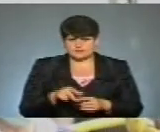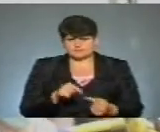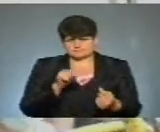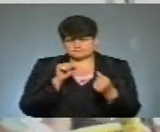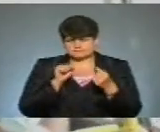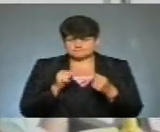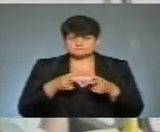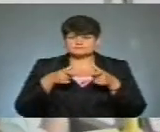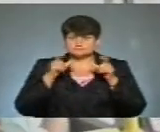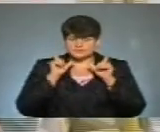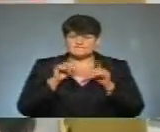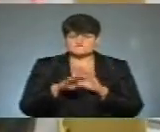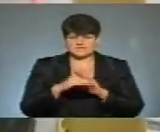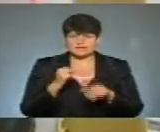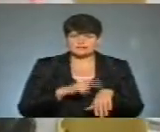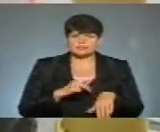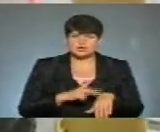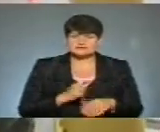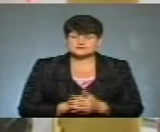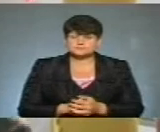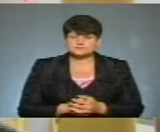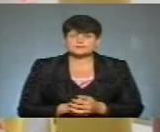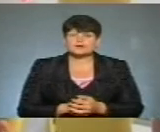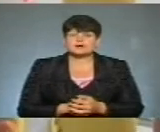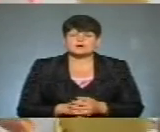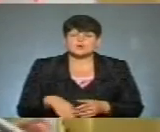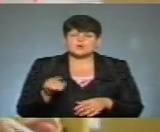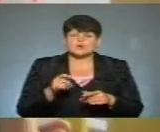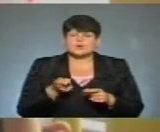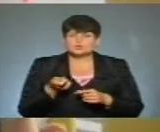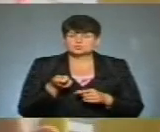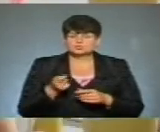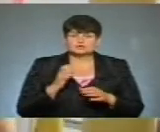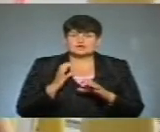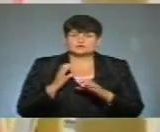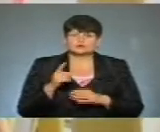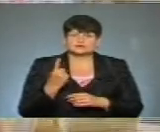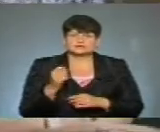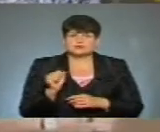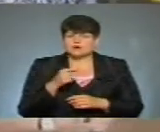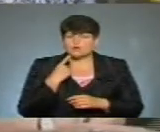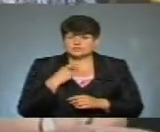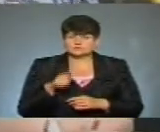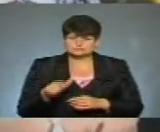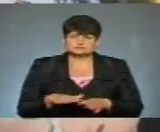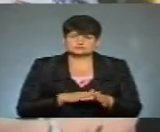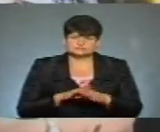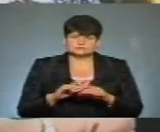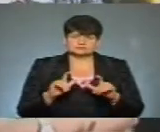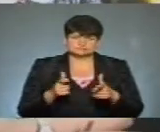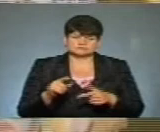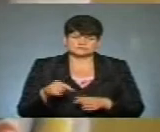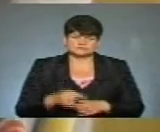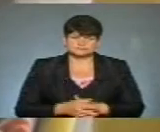проти її вдягання, тоді викликаєте поліцію. Кондукторка міського автобуса 1А Людмила Коваль каже, пасажири дотримуються карантинних